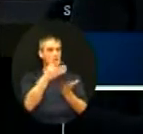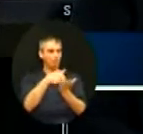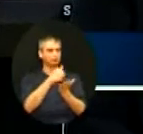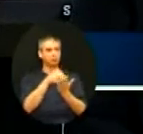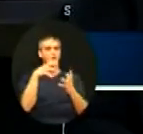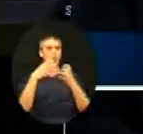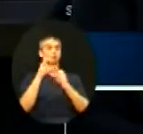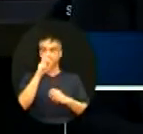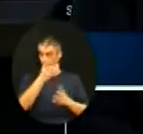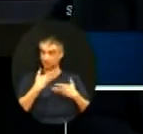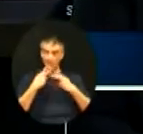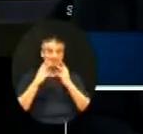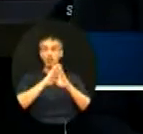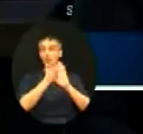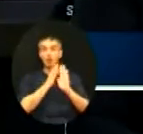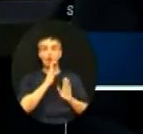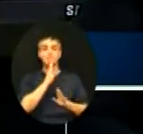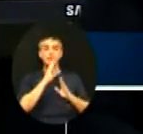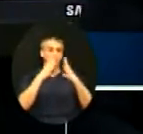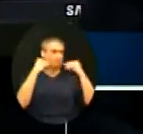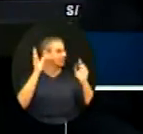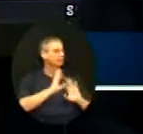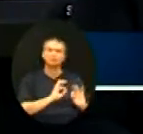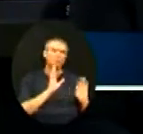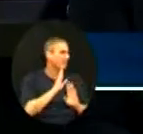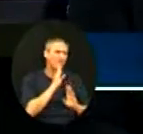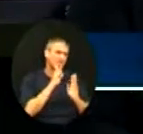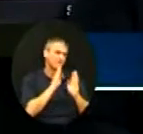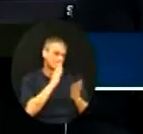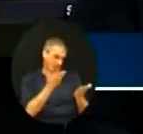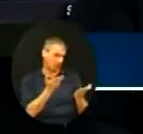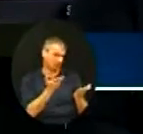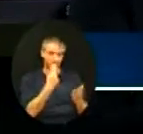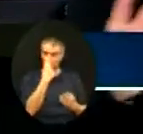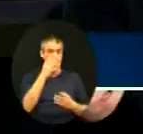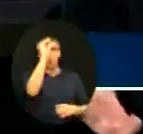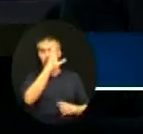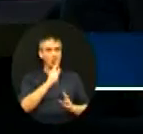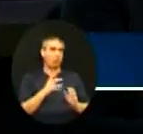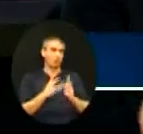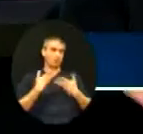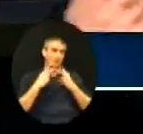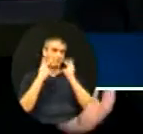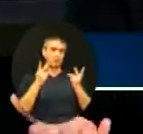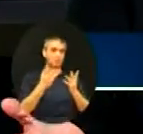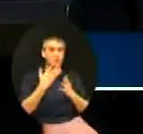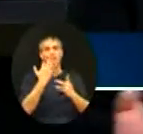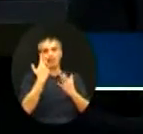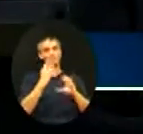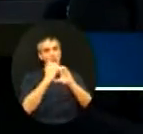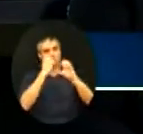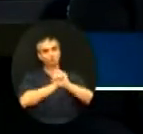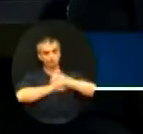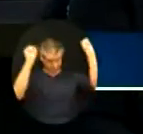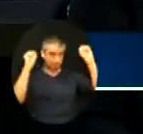להמשיך לגוש עציון. וזה יפתור לנו את כל הבעיות בהאג במועצת הביטחון. שום דבר לא יפתור את כל הבעיות. כפי שראינו, גם אוסלו לא פתר את כל הבעיות. הוא פתר כמה אוטובוסים